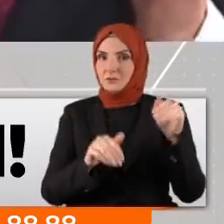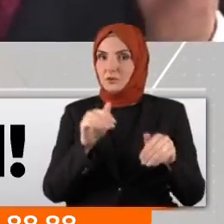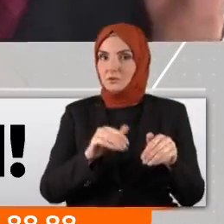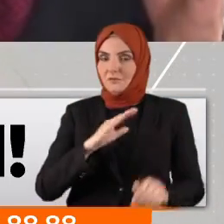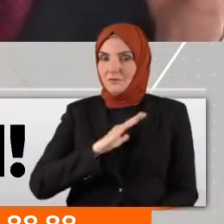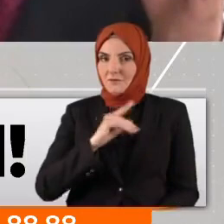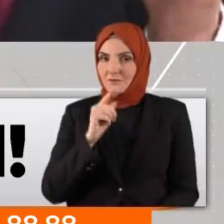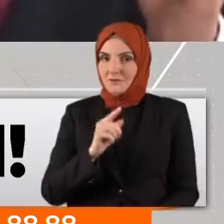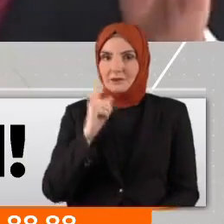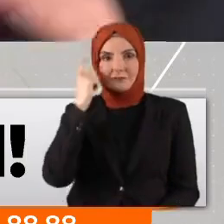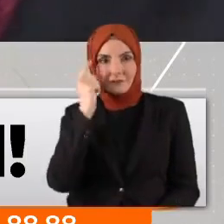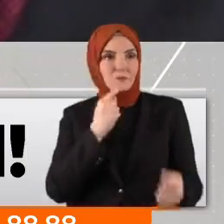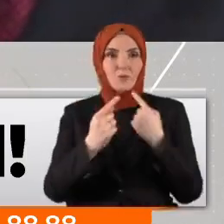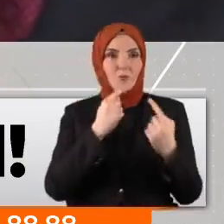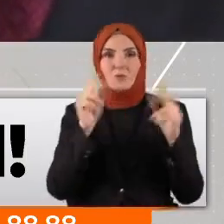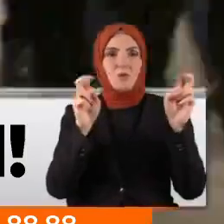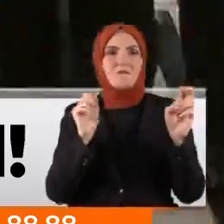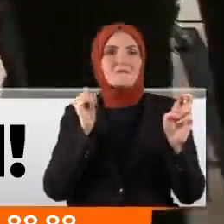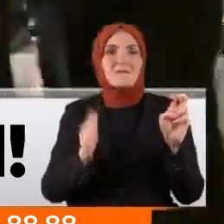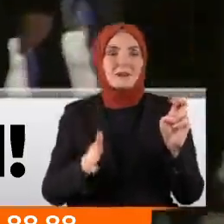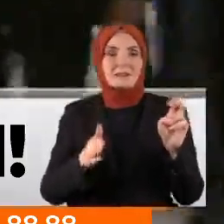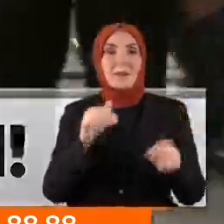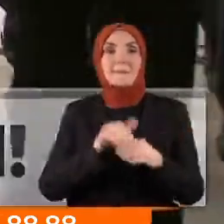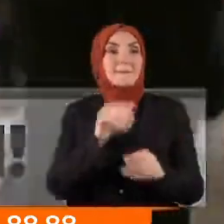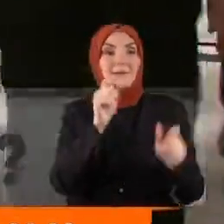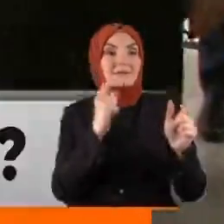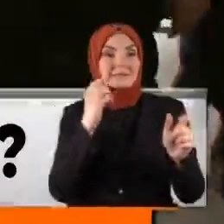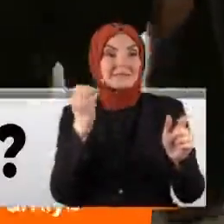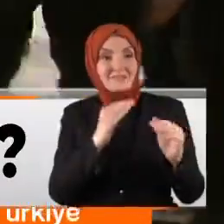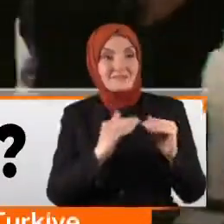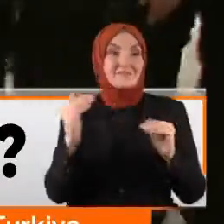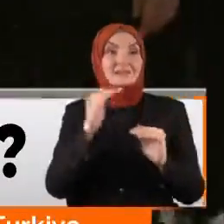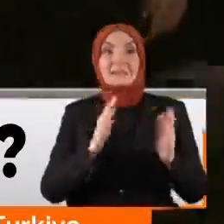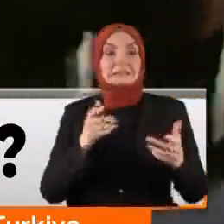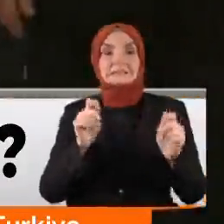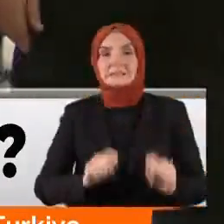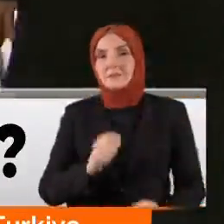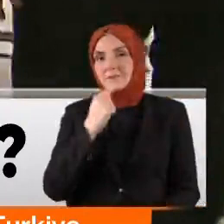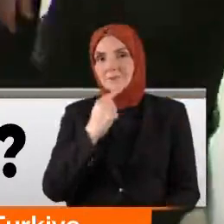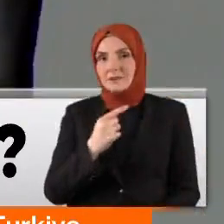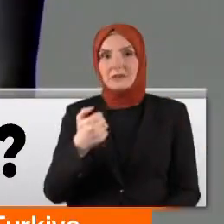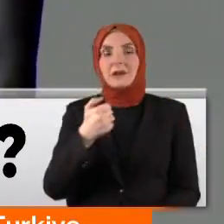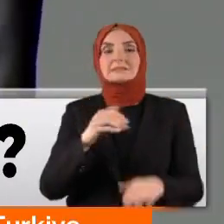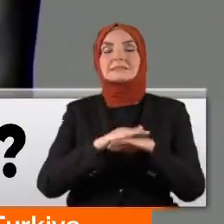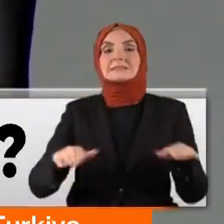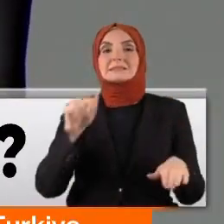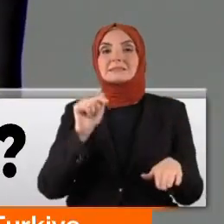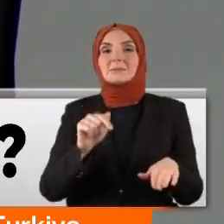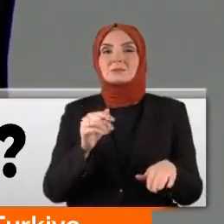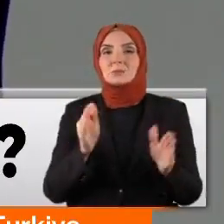fazla milletvekilinin nasıl meclise sokabilir mücadelesi. Altılı masadaki küçük partiler milletvekili pazarlığına başladı.